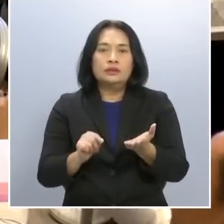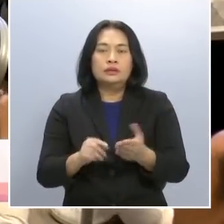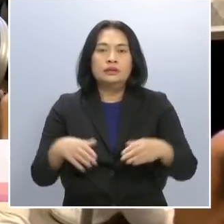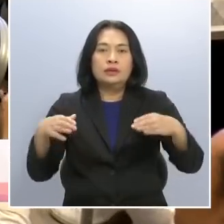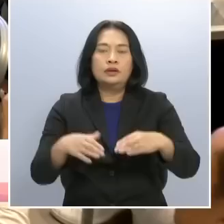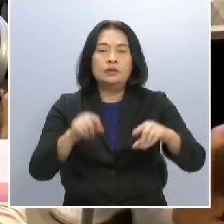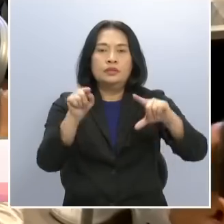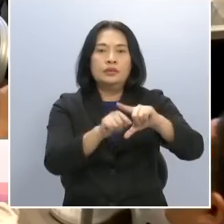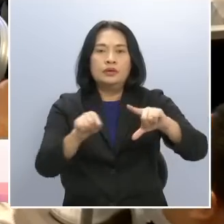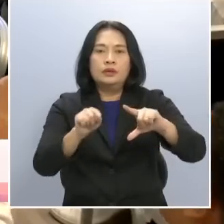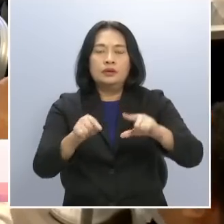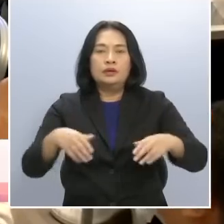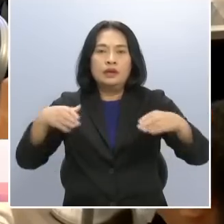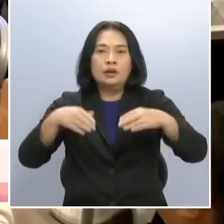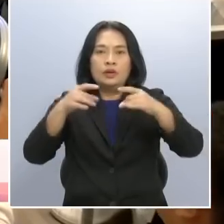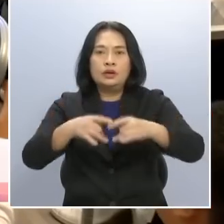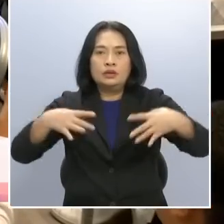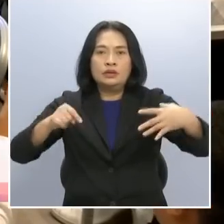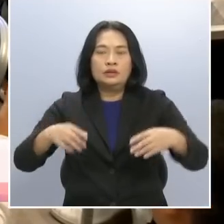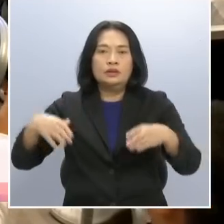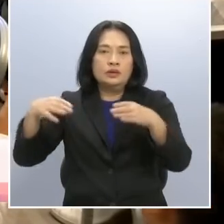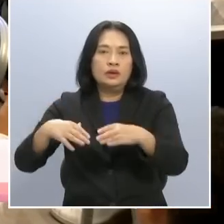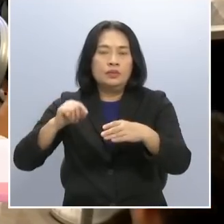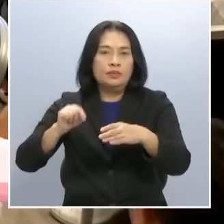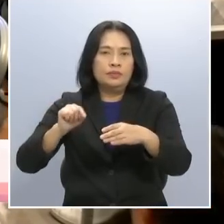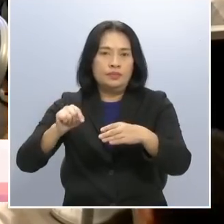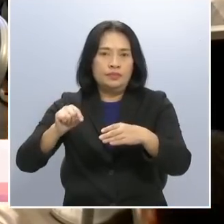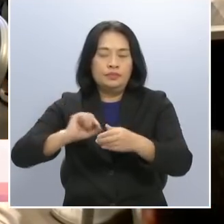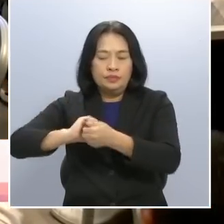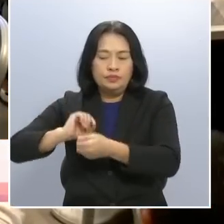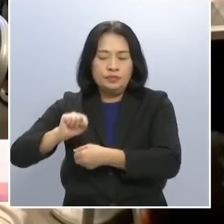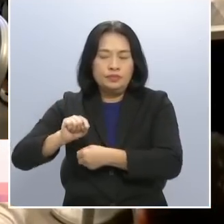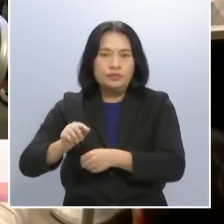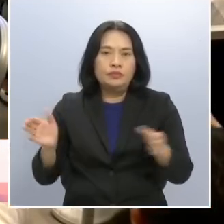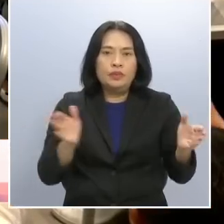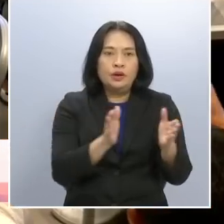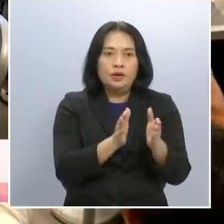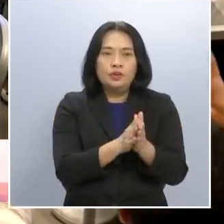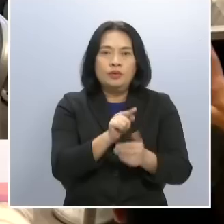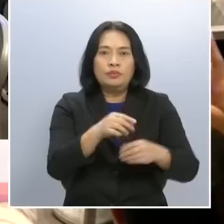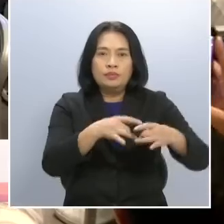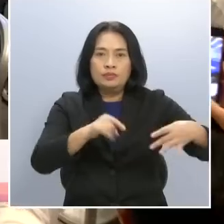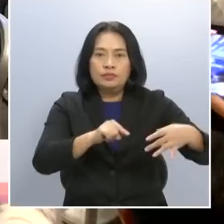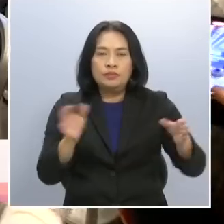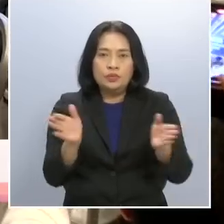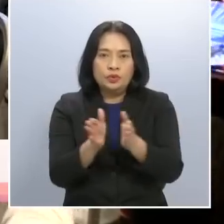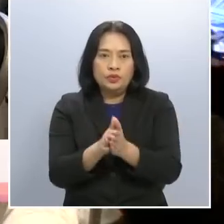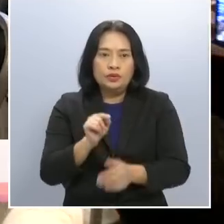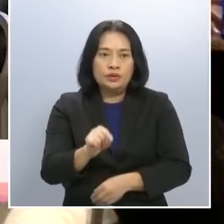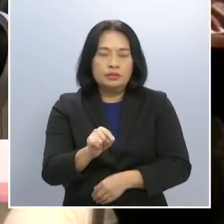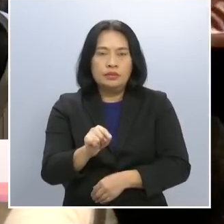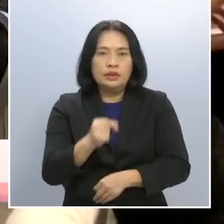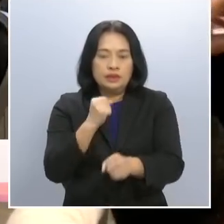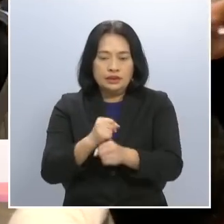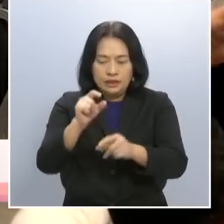กลก็ต้องเป็นฝ่ายค้านพรรคร่วมเนี่ยจะมาเป็นฝ่ายค้านด้วยหรือเปล่า ค่ะ ทำสัญญากันเลยได้ไหม นี่แหละค่ะเป็นจุดเริ่มต้นให้